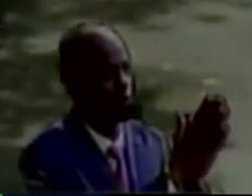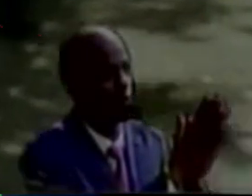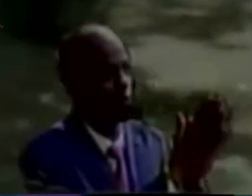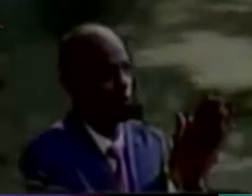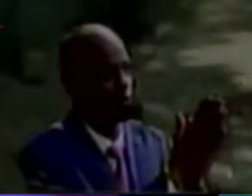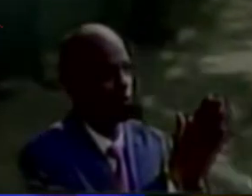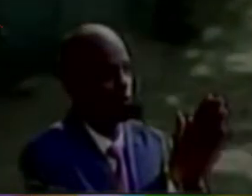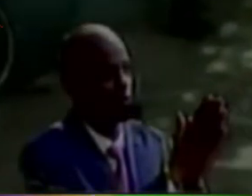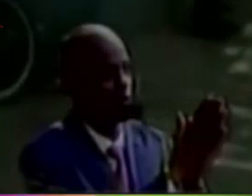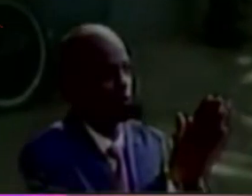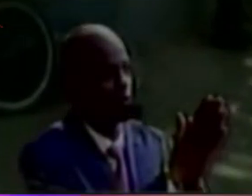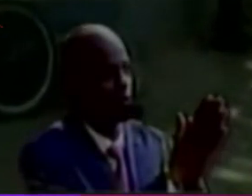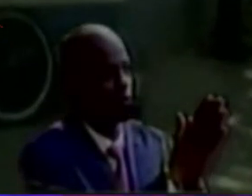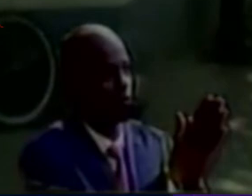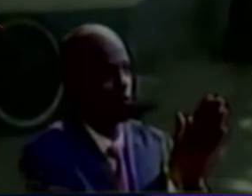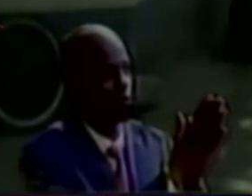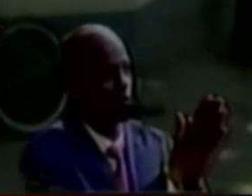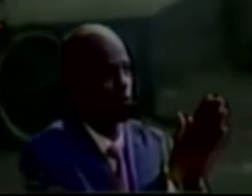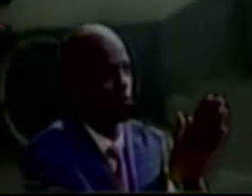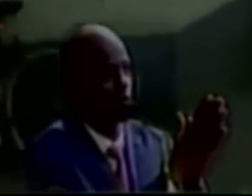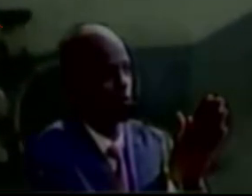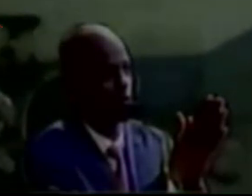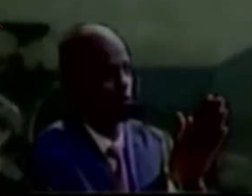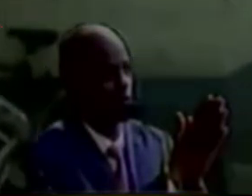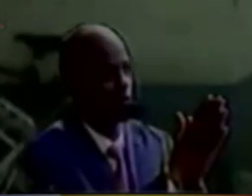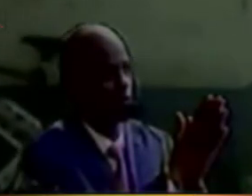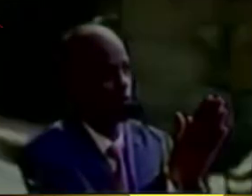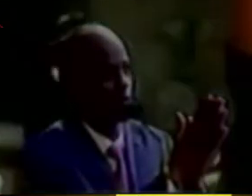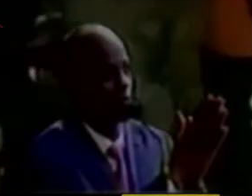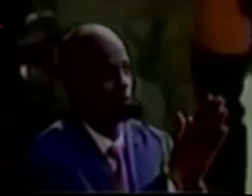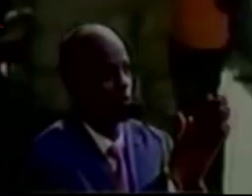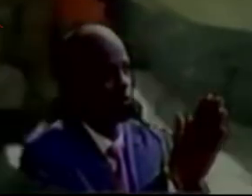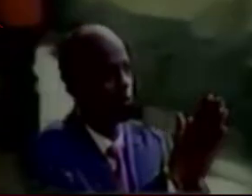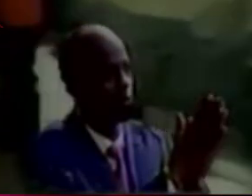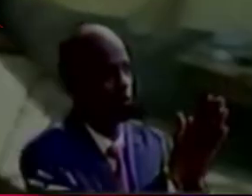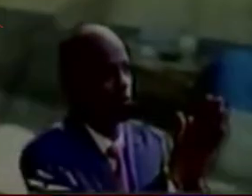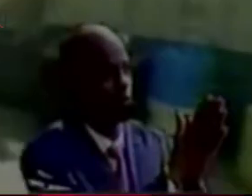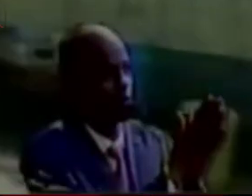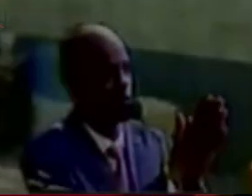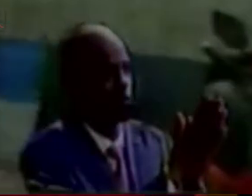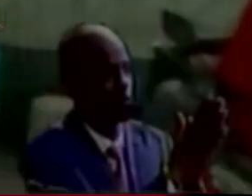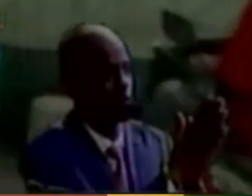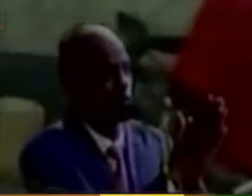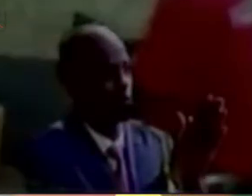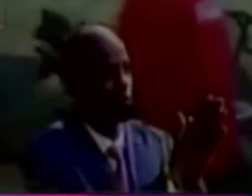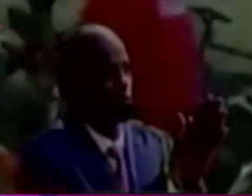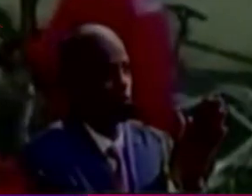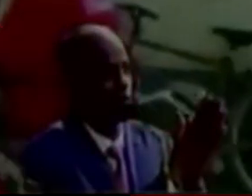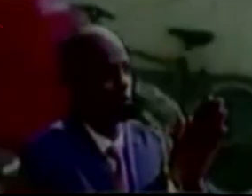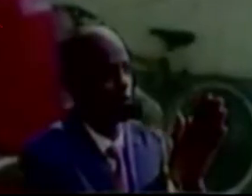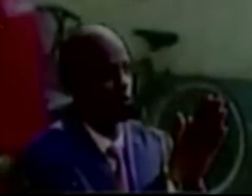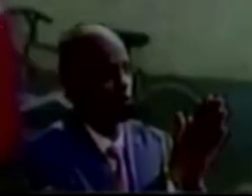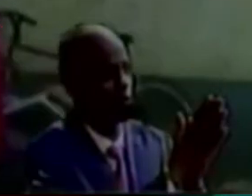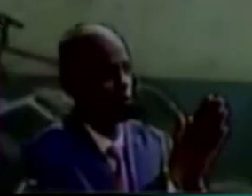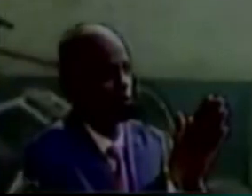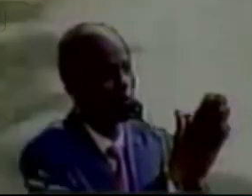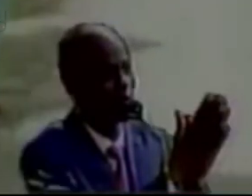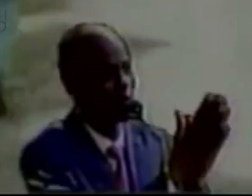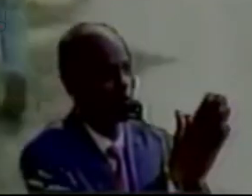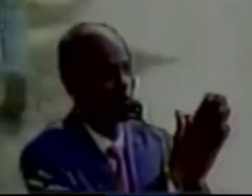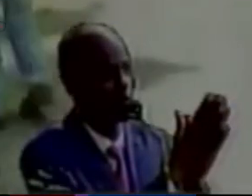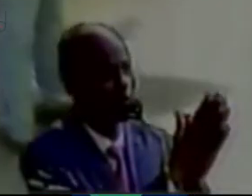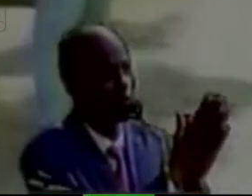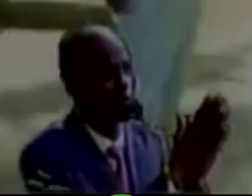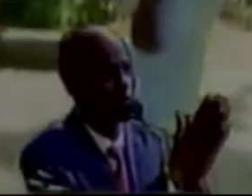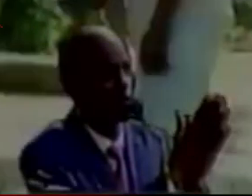à la fois le tribunal de première instance de Port-au-Prince, le parquet près le tribunal de première instance de Port-au-Prince, la cour